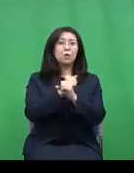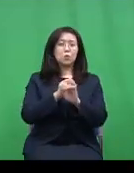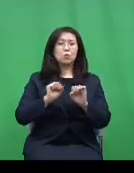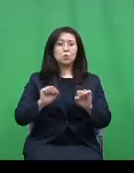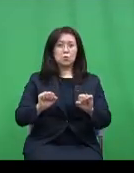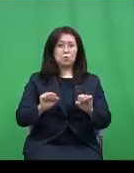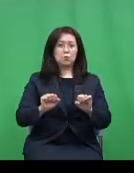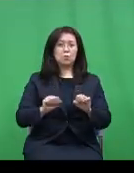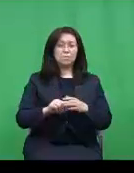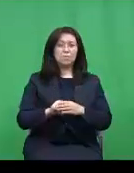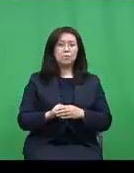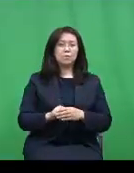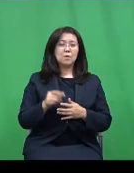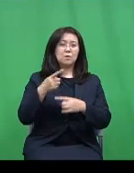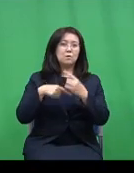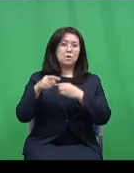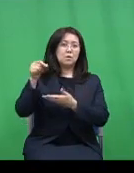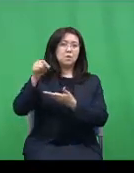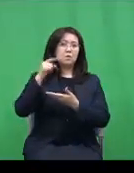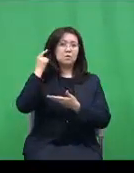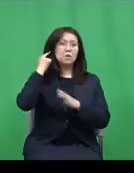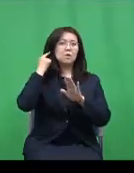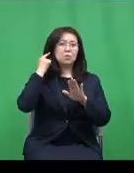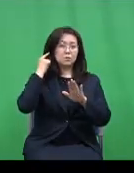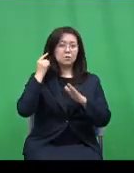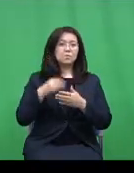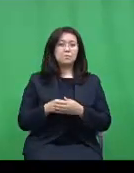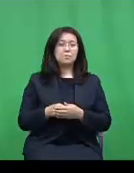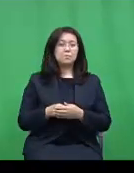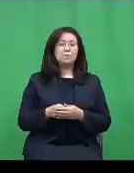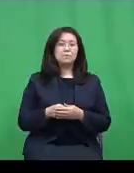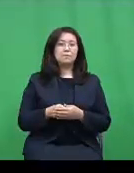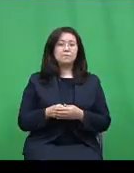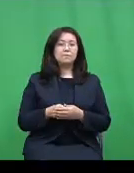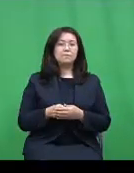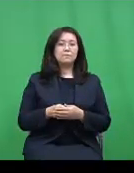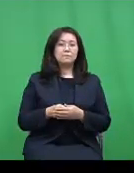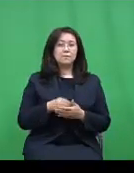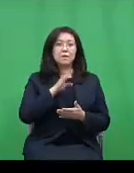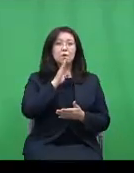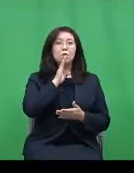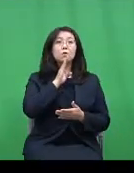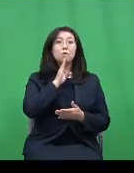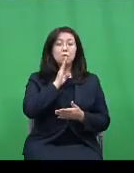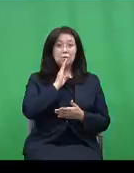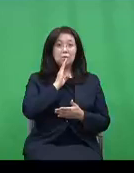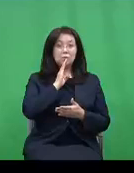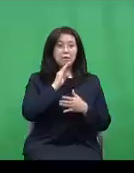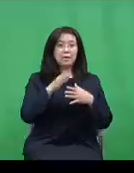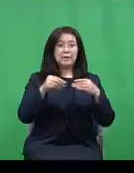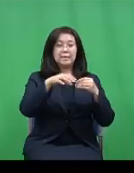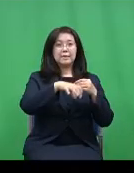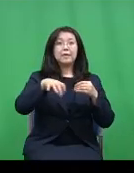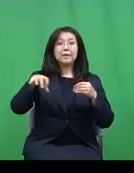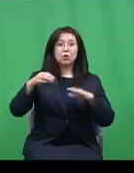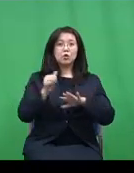ております。それから、本当は大体各県選手団参加する方はですね、